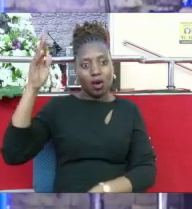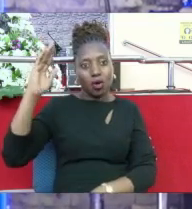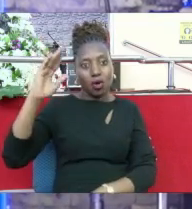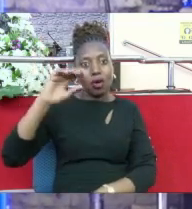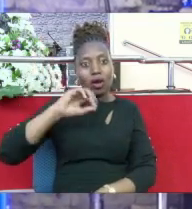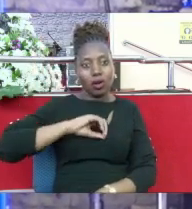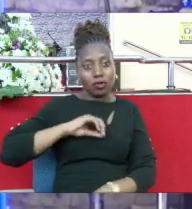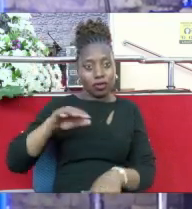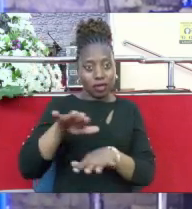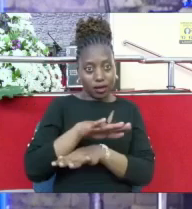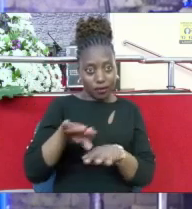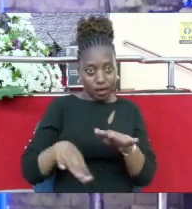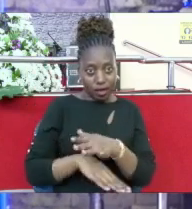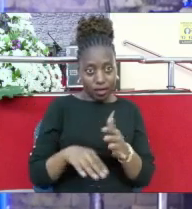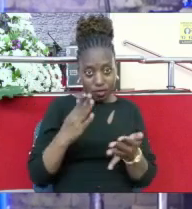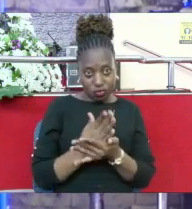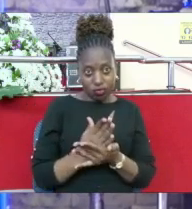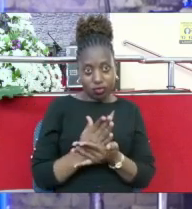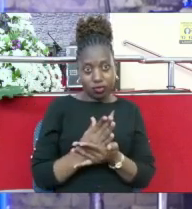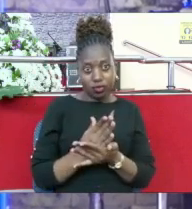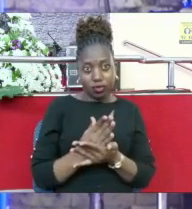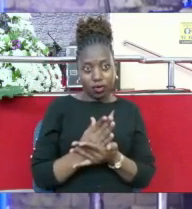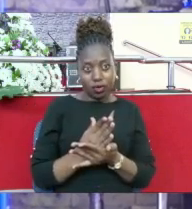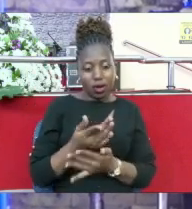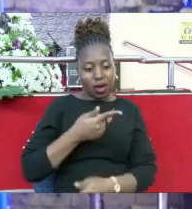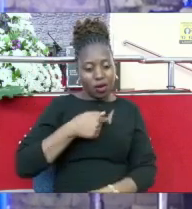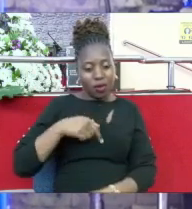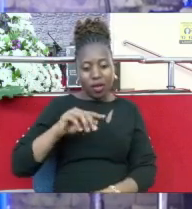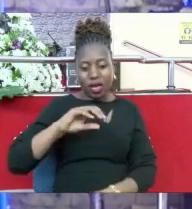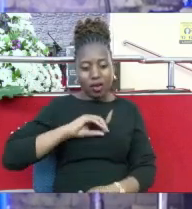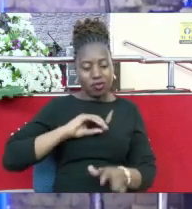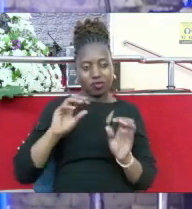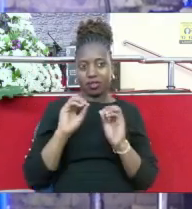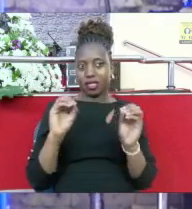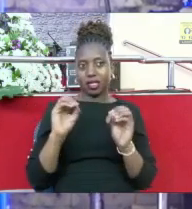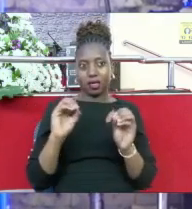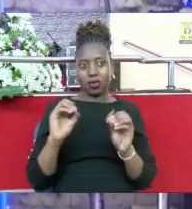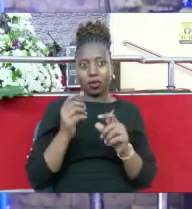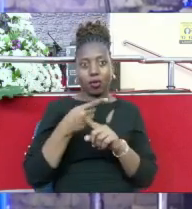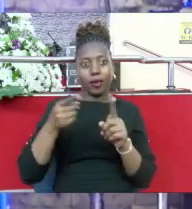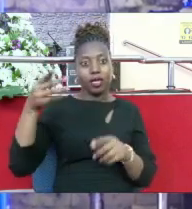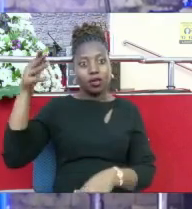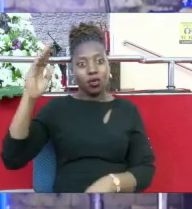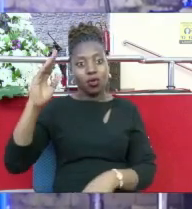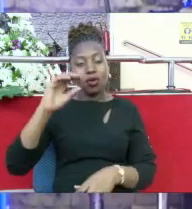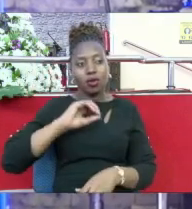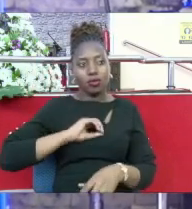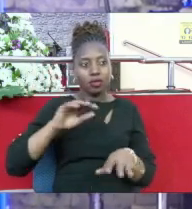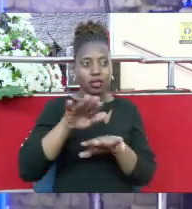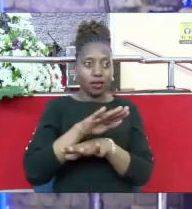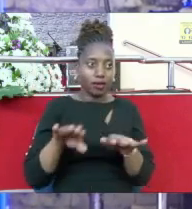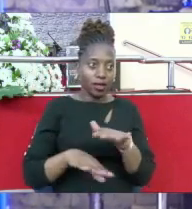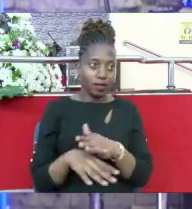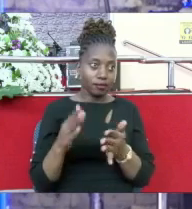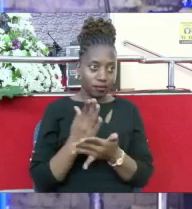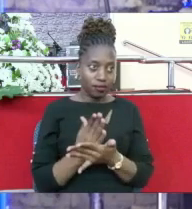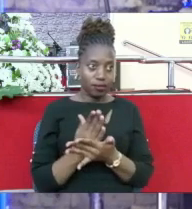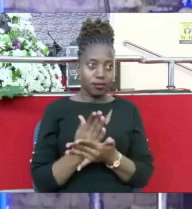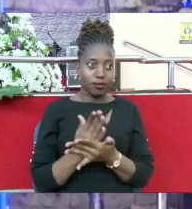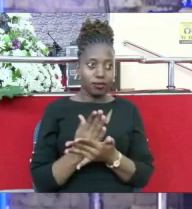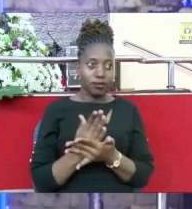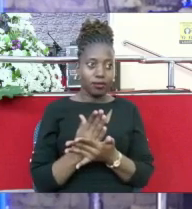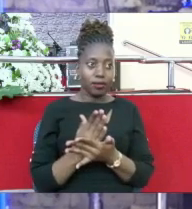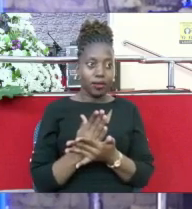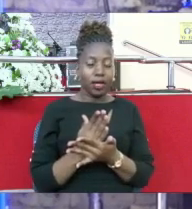kila kitu. We are not owners, God owns everything. Sisi sio wamiliki, lakini Mungu ndiye anamiliki kila kitu. So the second principle is